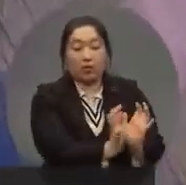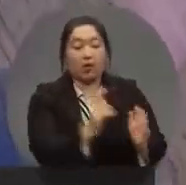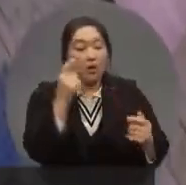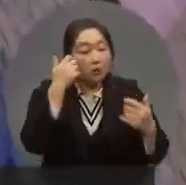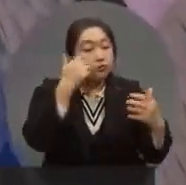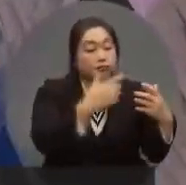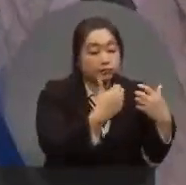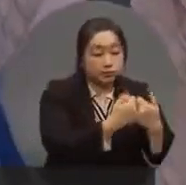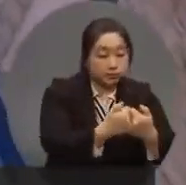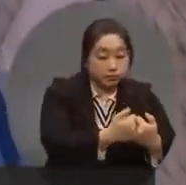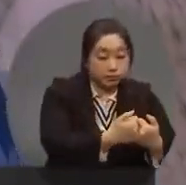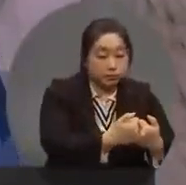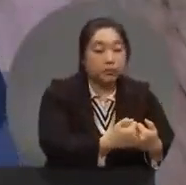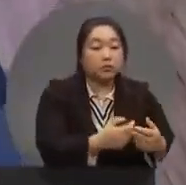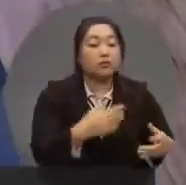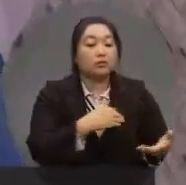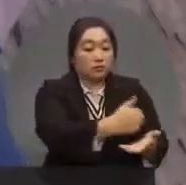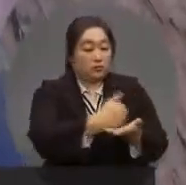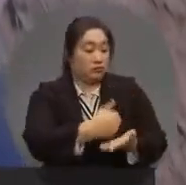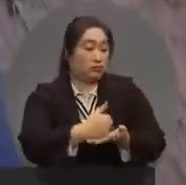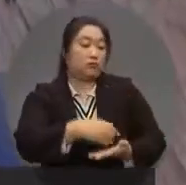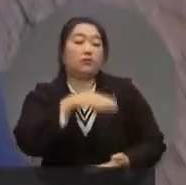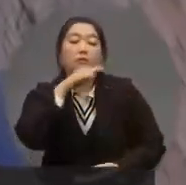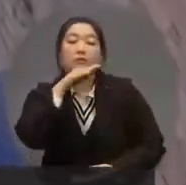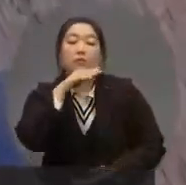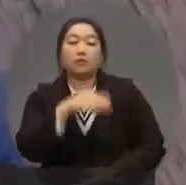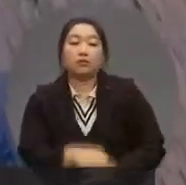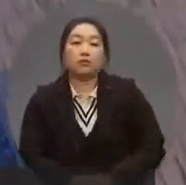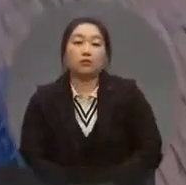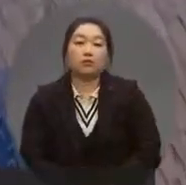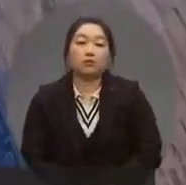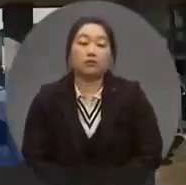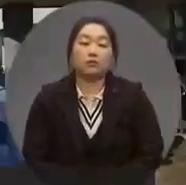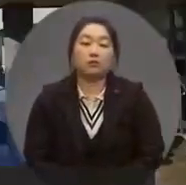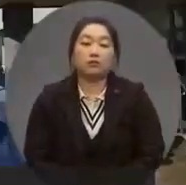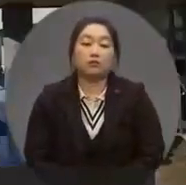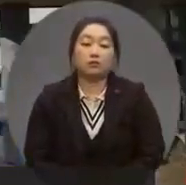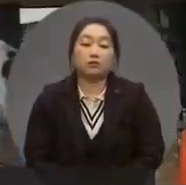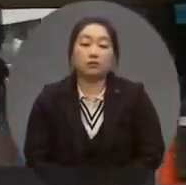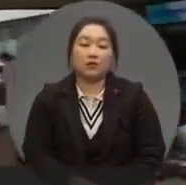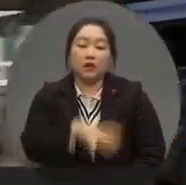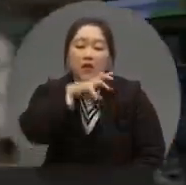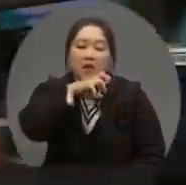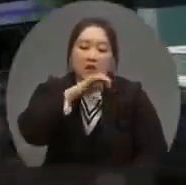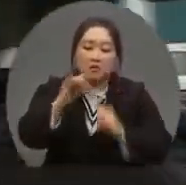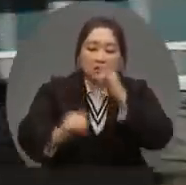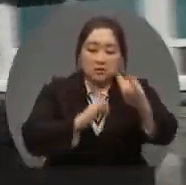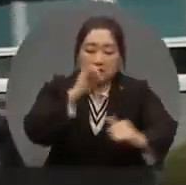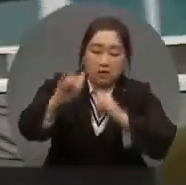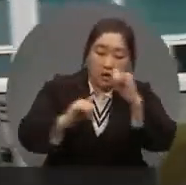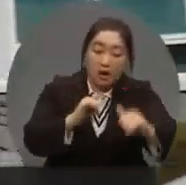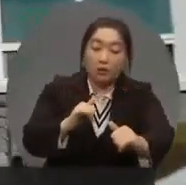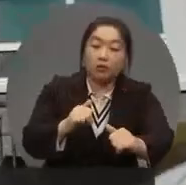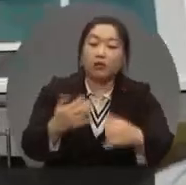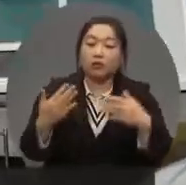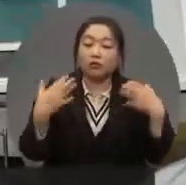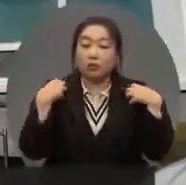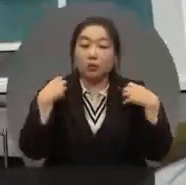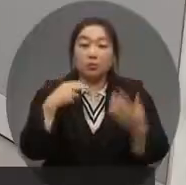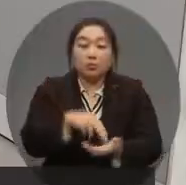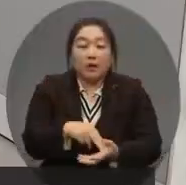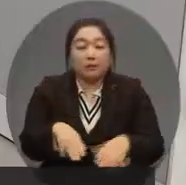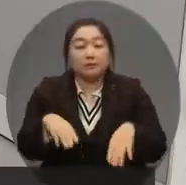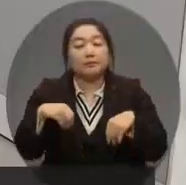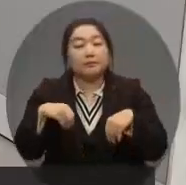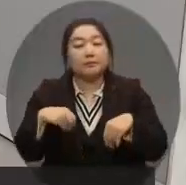의견을 모아가지고 저한테 몇 가지 제안을 해주시는 게더 맞다고 생각을 해요. 민원이 빗발치는 상황이지만 자치단체는 문제